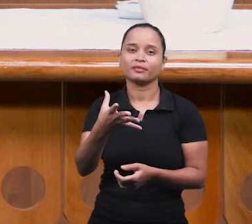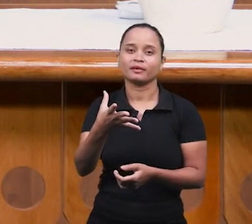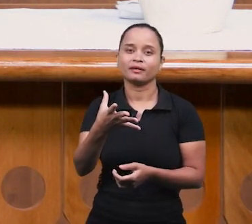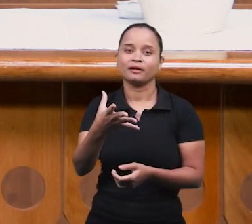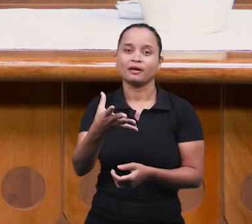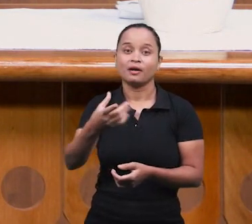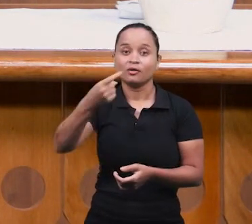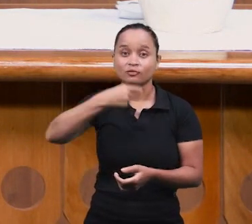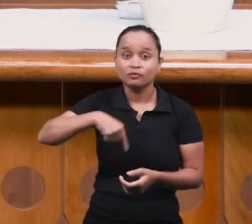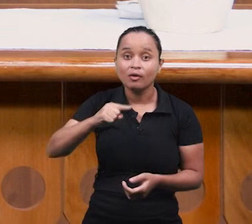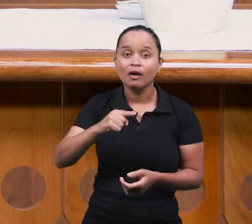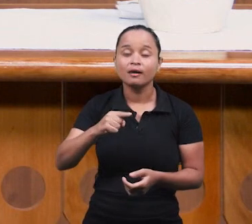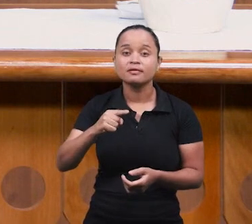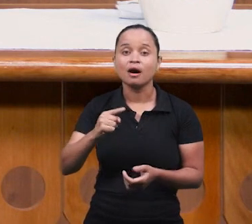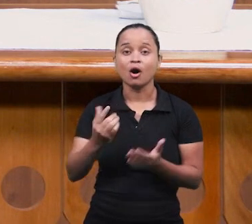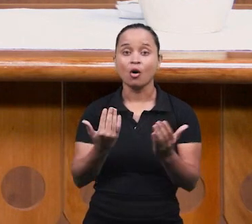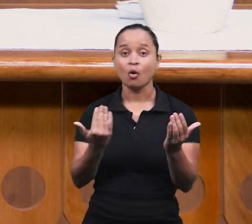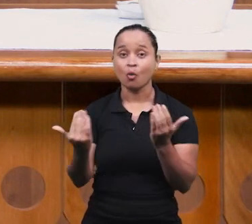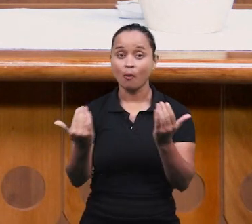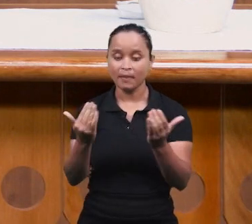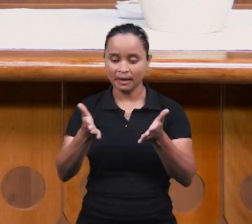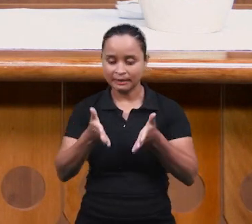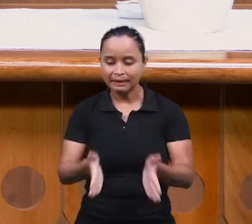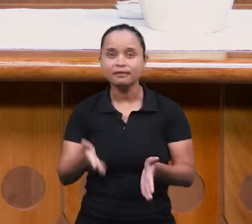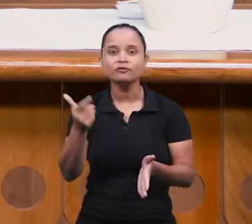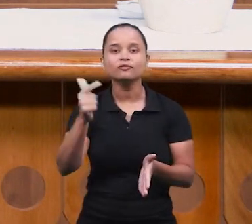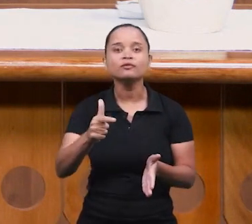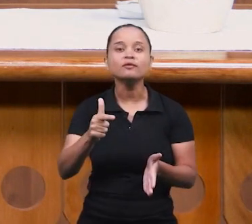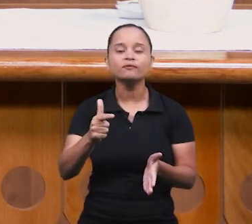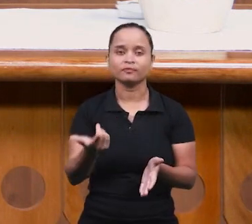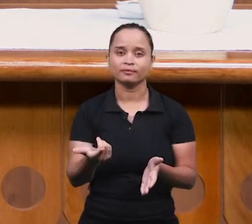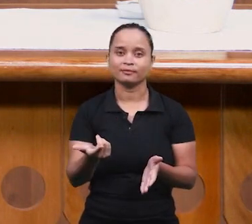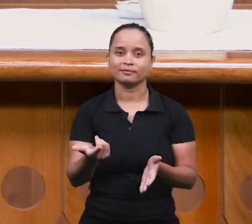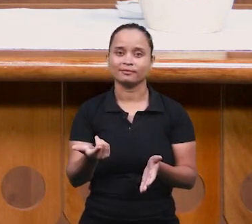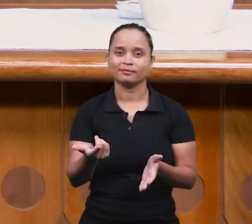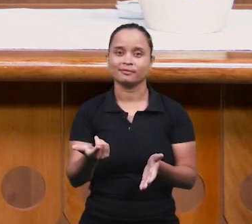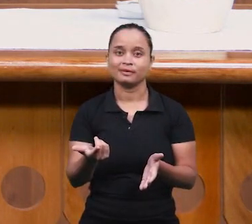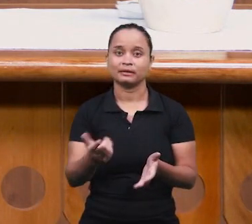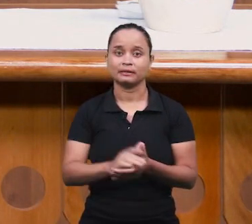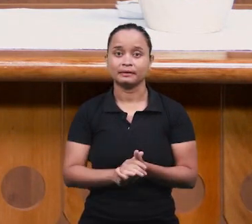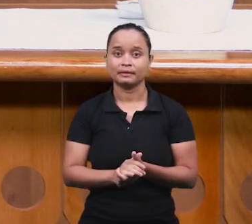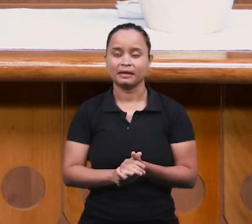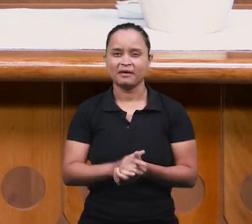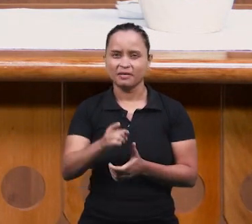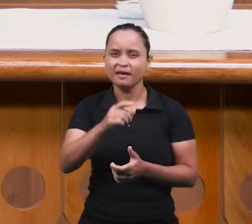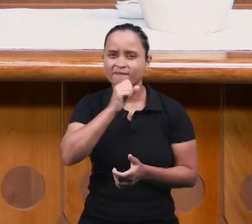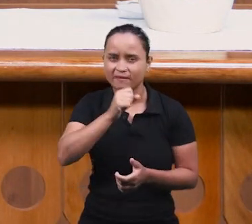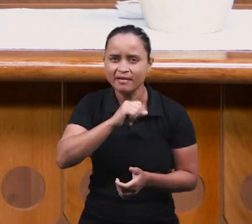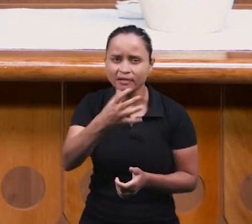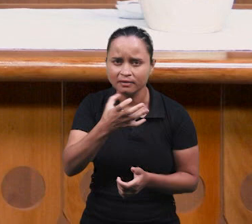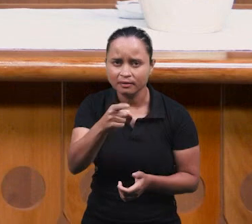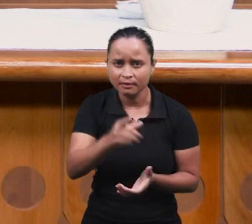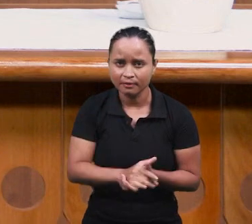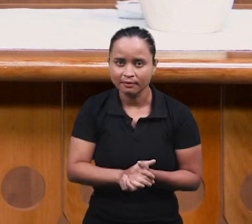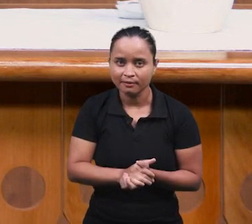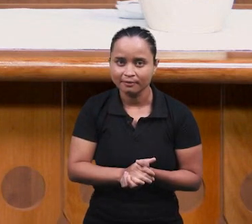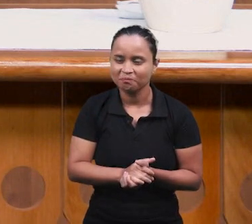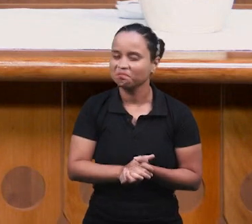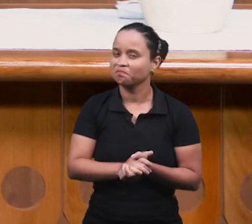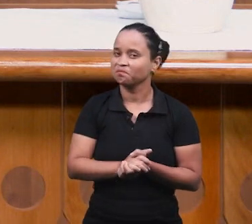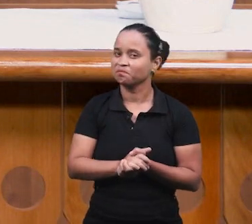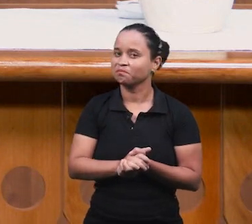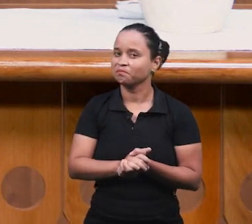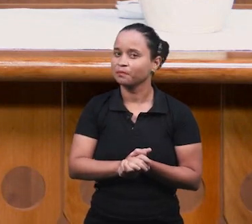vie. Le Seigneur a fait ce miracle dans la vie d'Ézéchias et aussi dans nos vies. Le Seigneur nous a fait naître